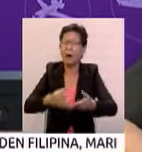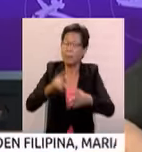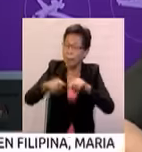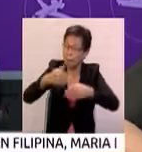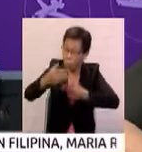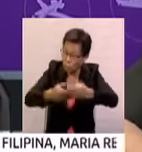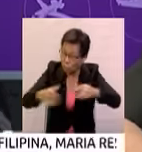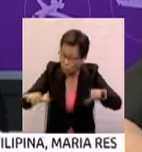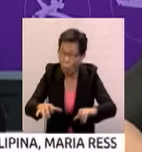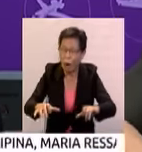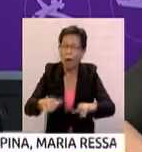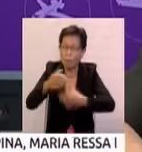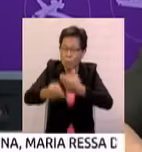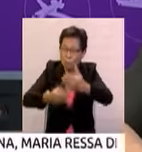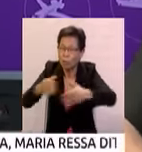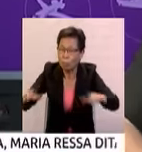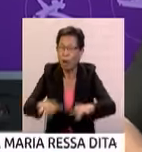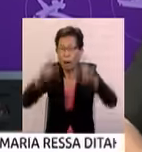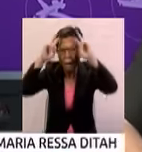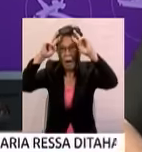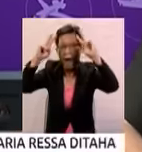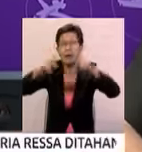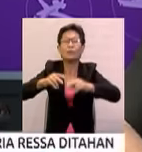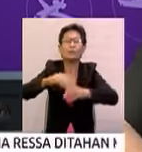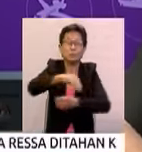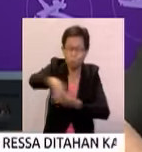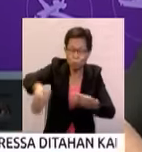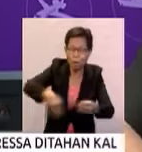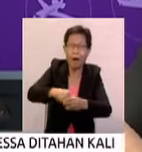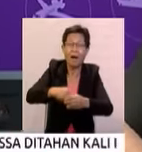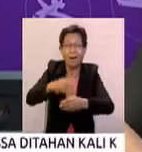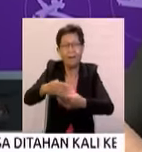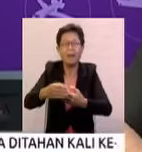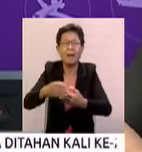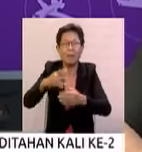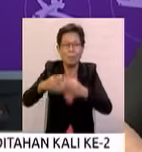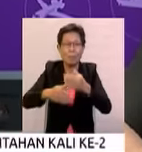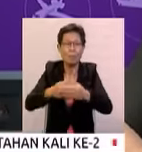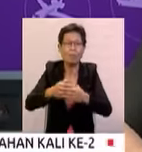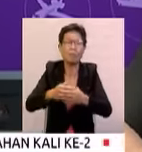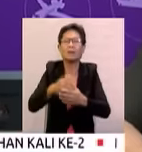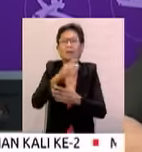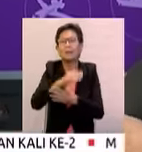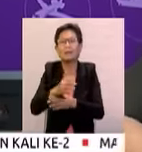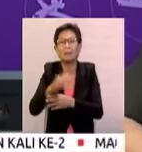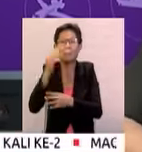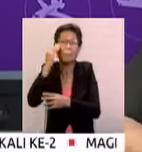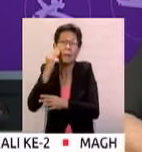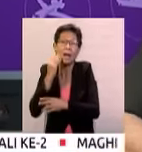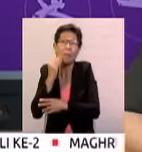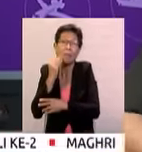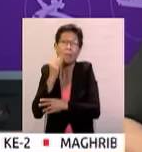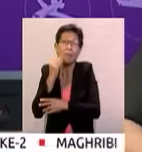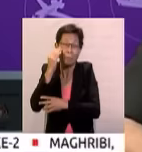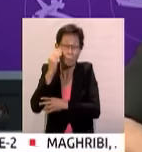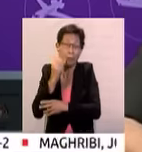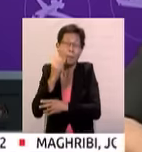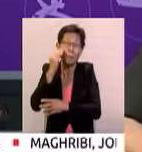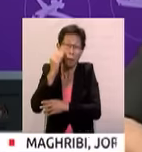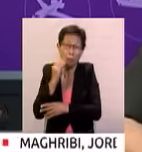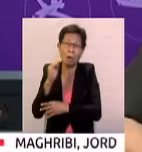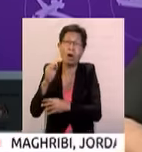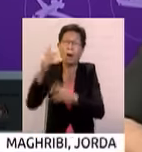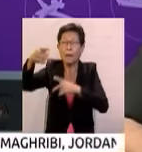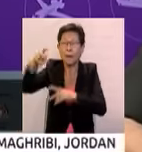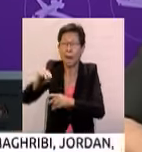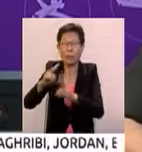dan dijalankan dengan begitu aman dan stabil sekali. Dan tambahan pula, Yang Berhormat Perdana Menteri adalah seorang Perdana Menteri yang cukup berpengalaman.